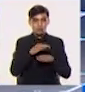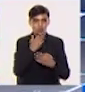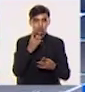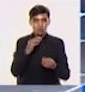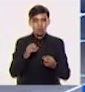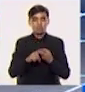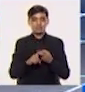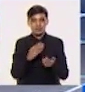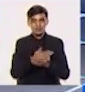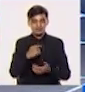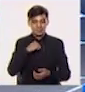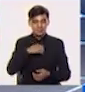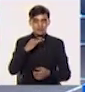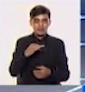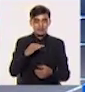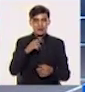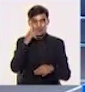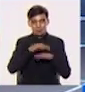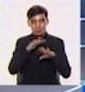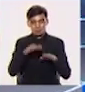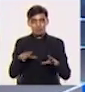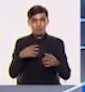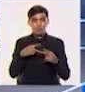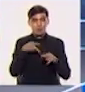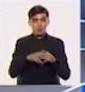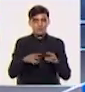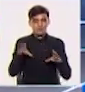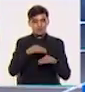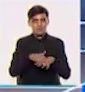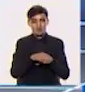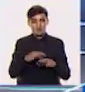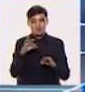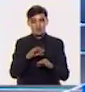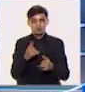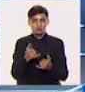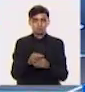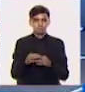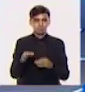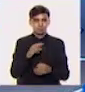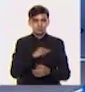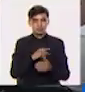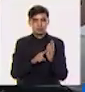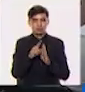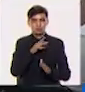Ералы Лұқпанұлы. Сөйтіп үкіметтің тең жартысына жуығы халықтан оқшаулана бастады.